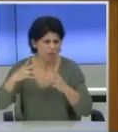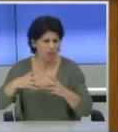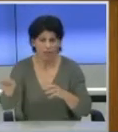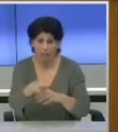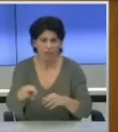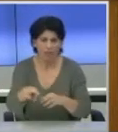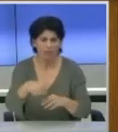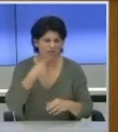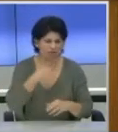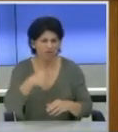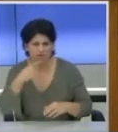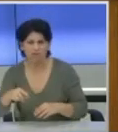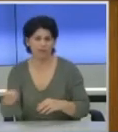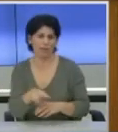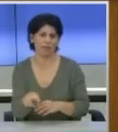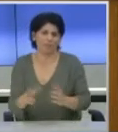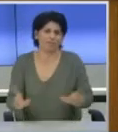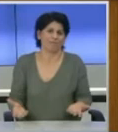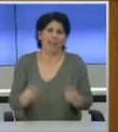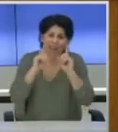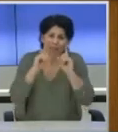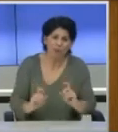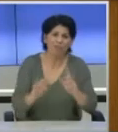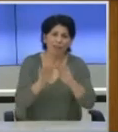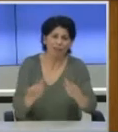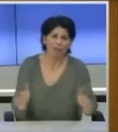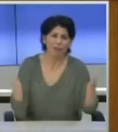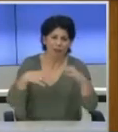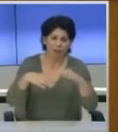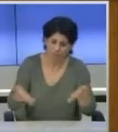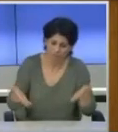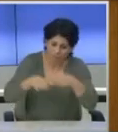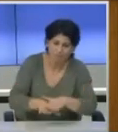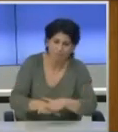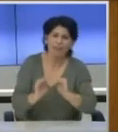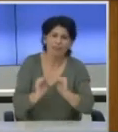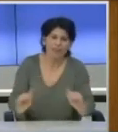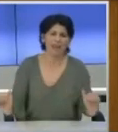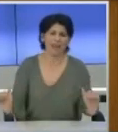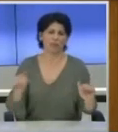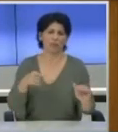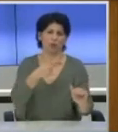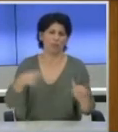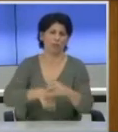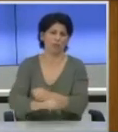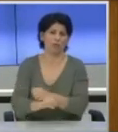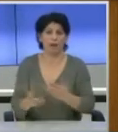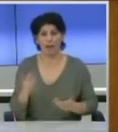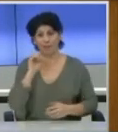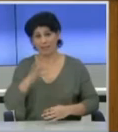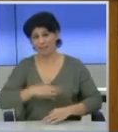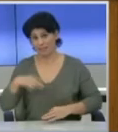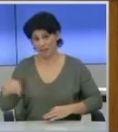η μόνη αναγκαία και επιβεβλημένη. Κυρίες και συνάδελφοι, όμως φαίνεται